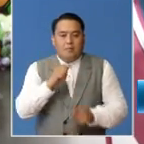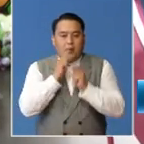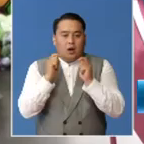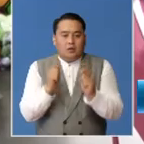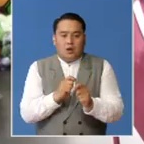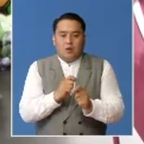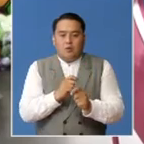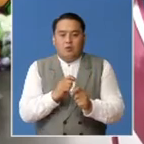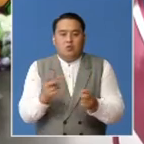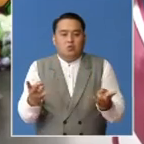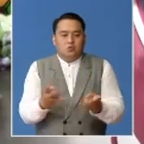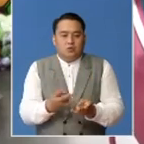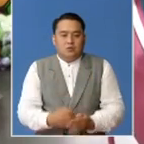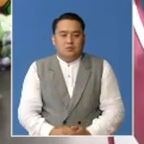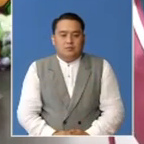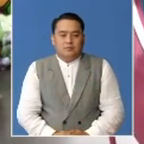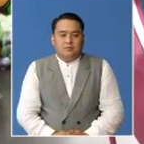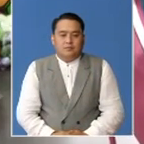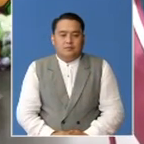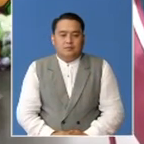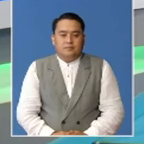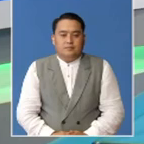подарках много кто нуждается.